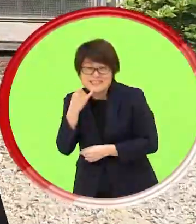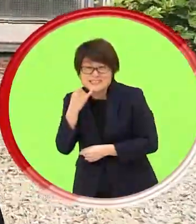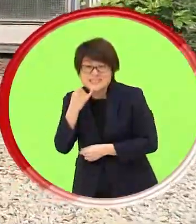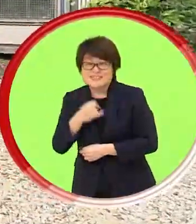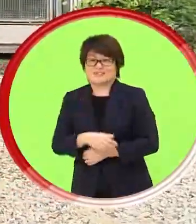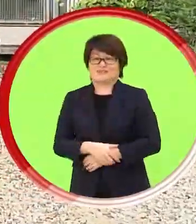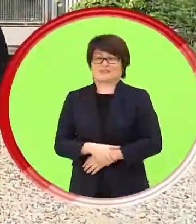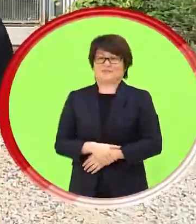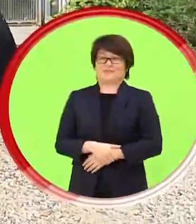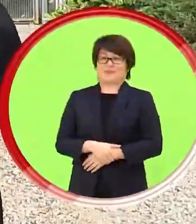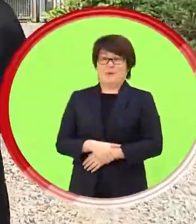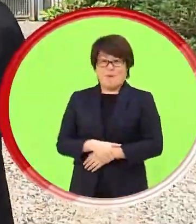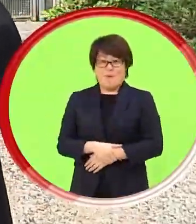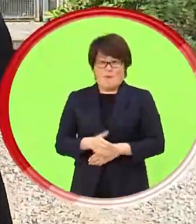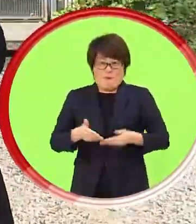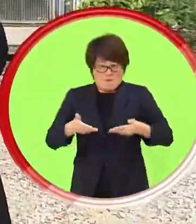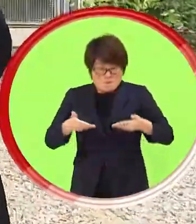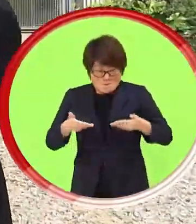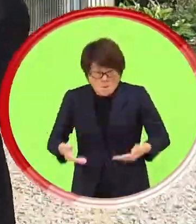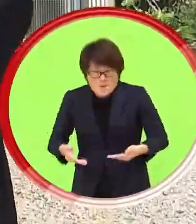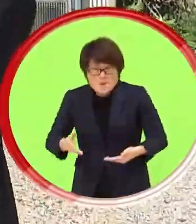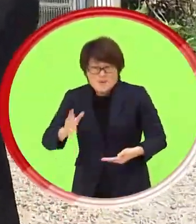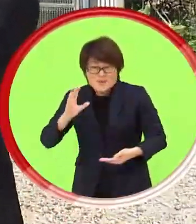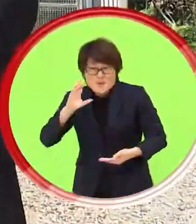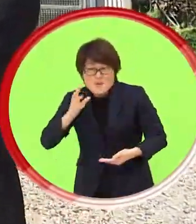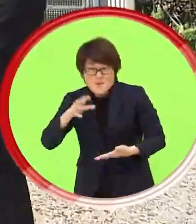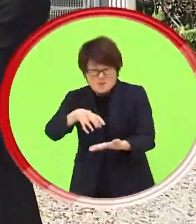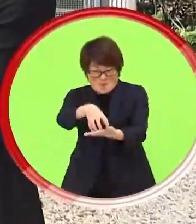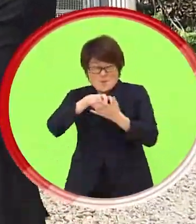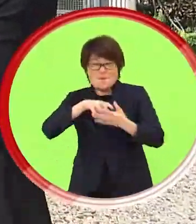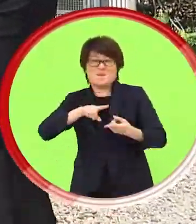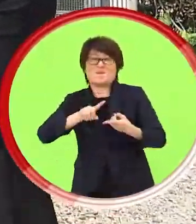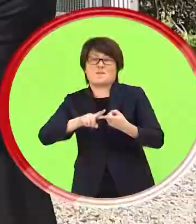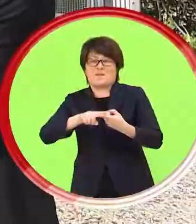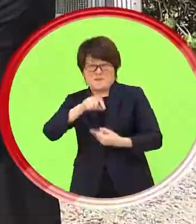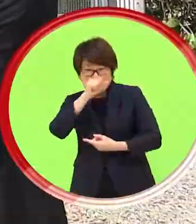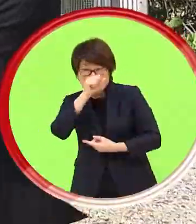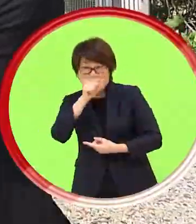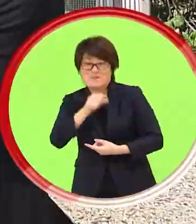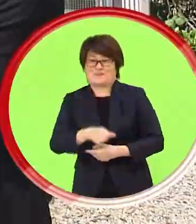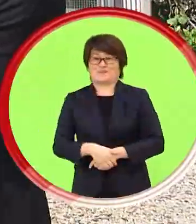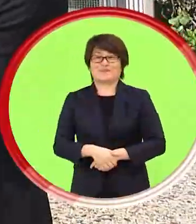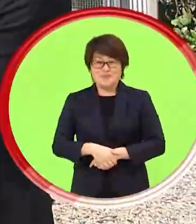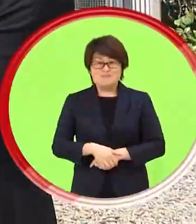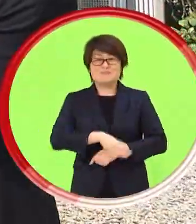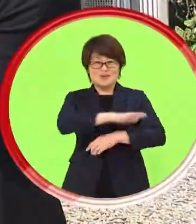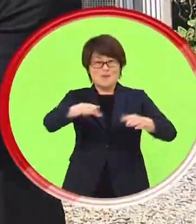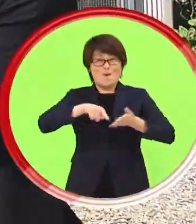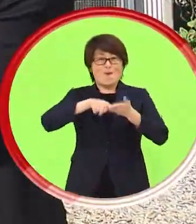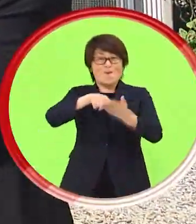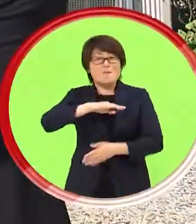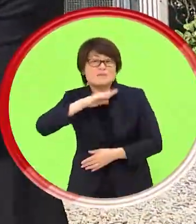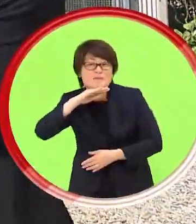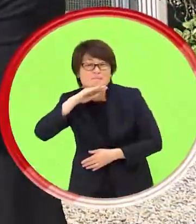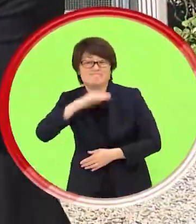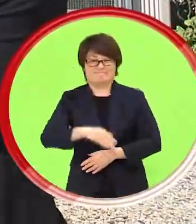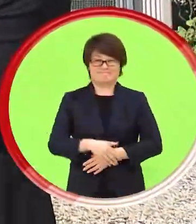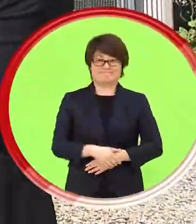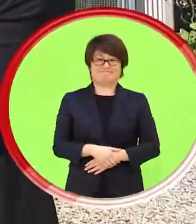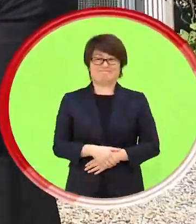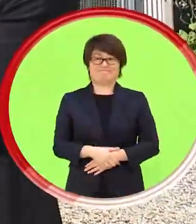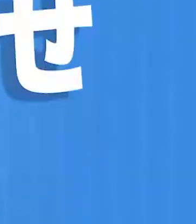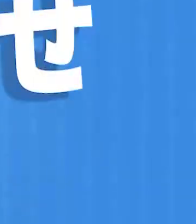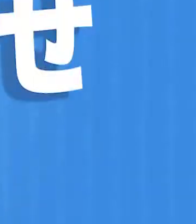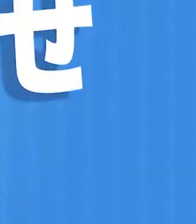はい。 おお、ずっしり重たいですね。さすが大賞にふさわしいです。 たくさんのご応募お待ちしています。